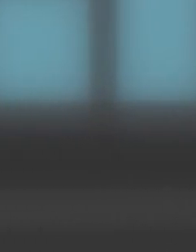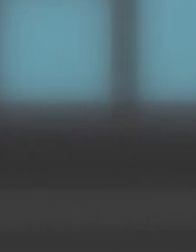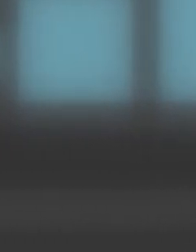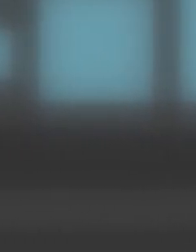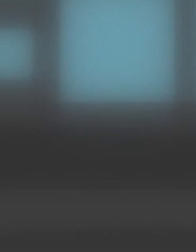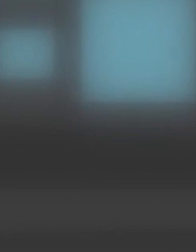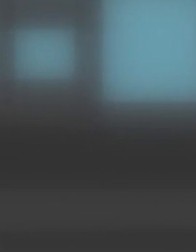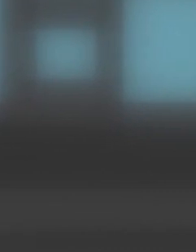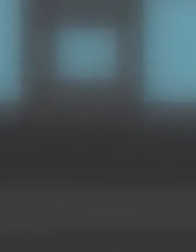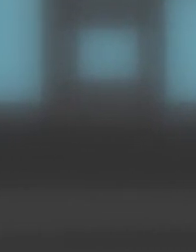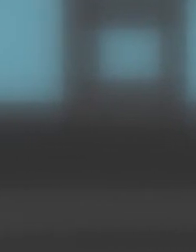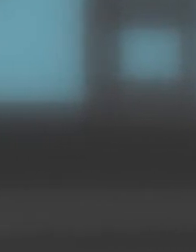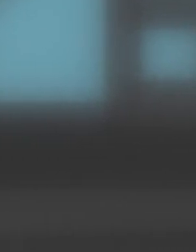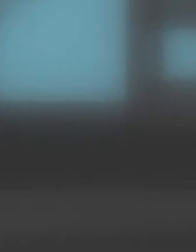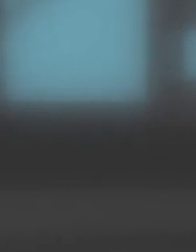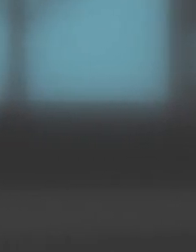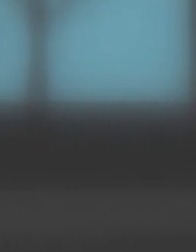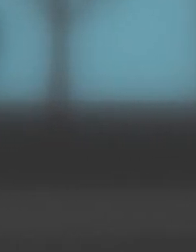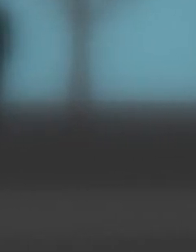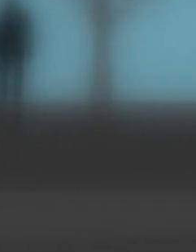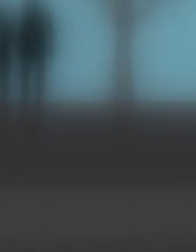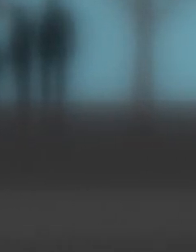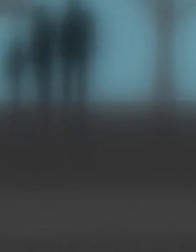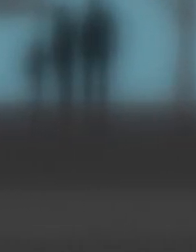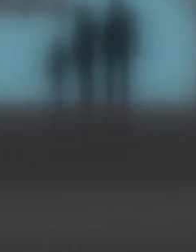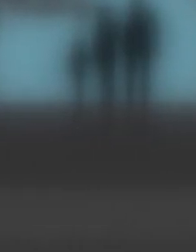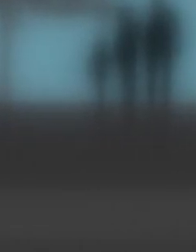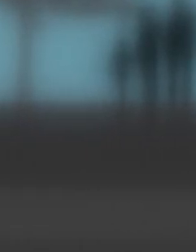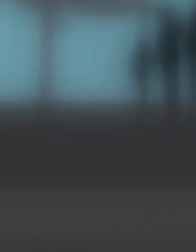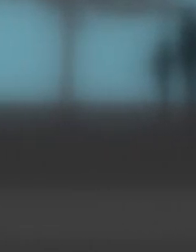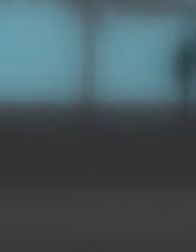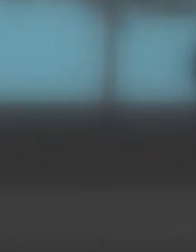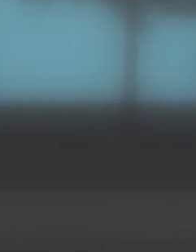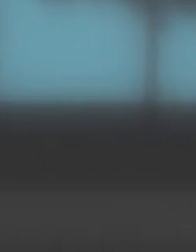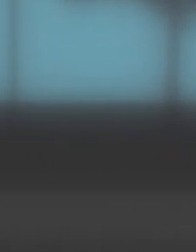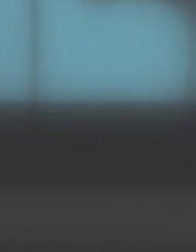I can do what I want. I can be what I want to be.